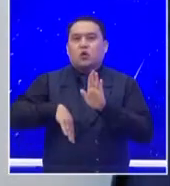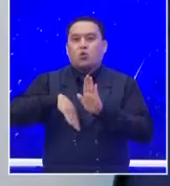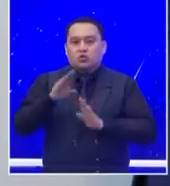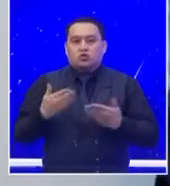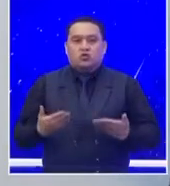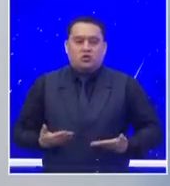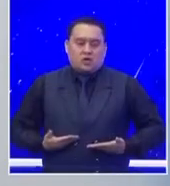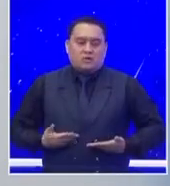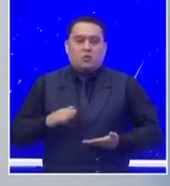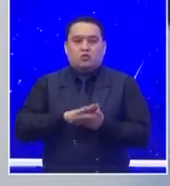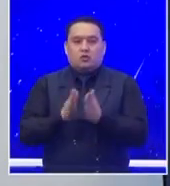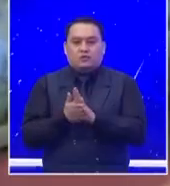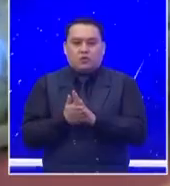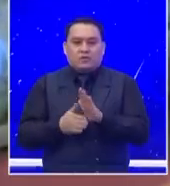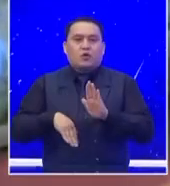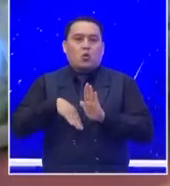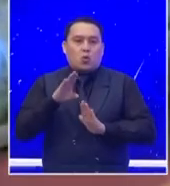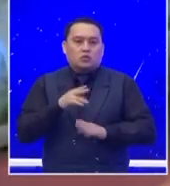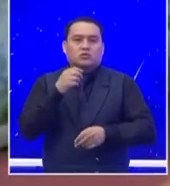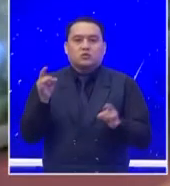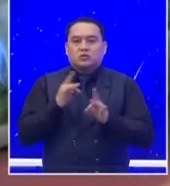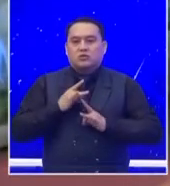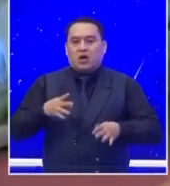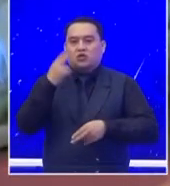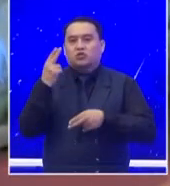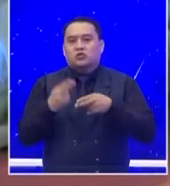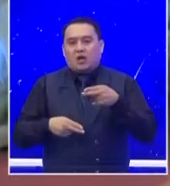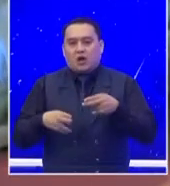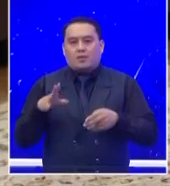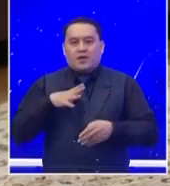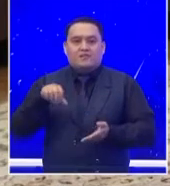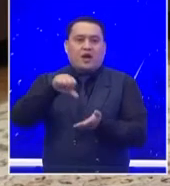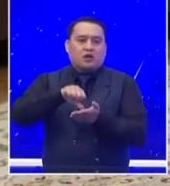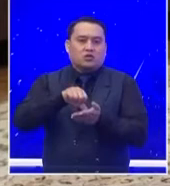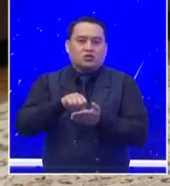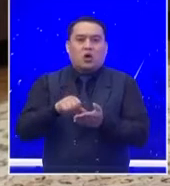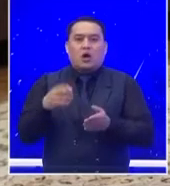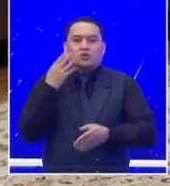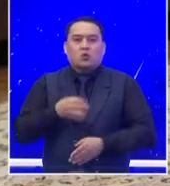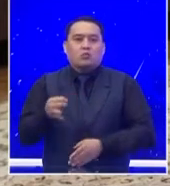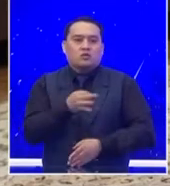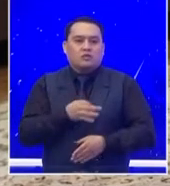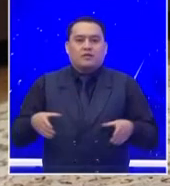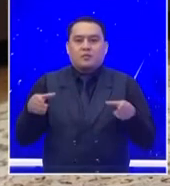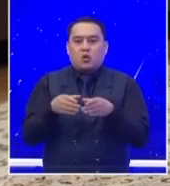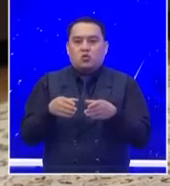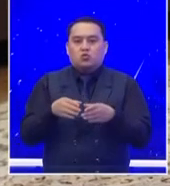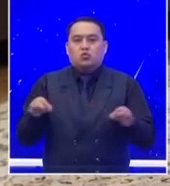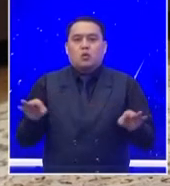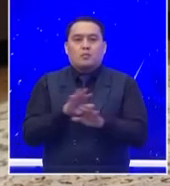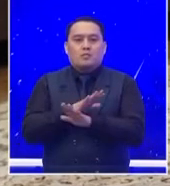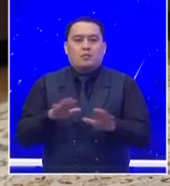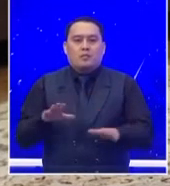для улучшения жилищных условий. Кульминацией торжественного мероприятия стало выступление солистки Алматинской областной филармонии